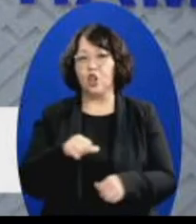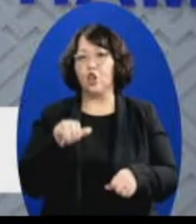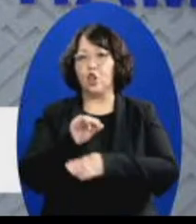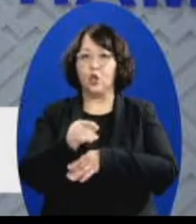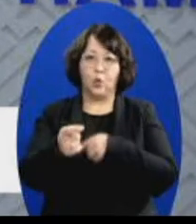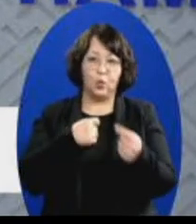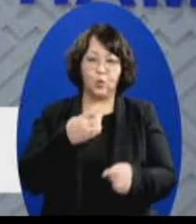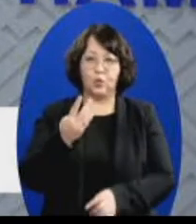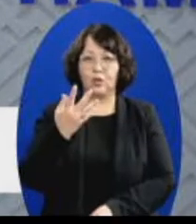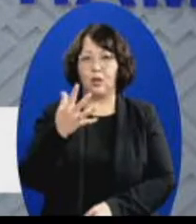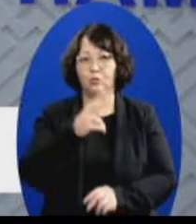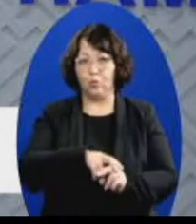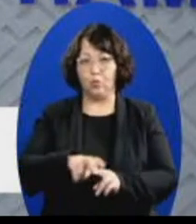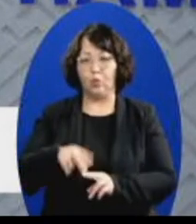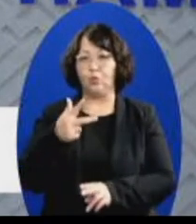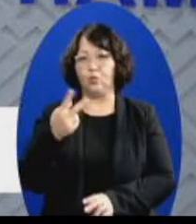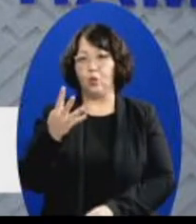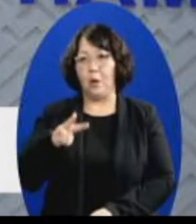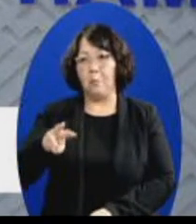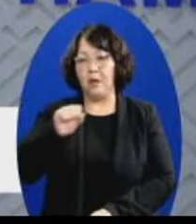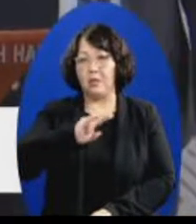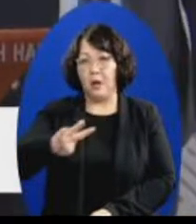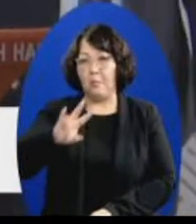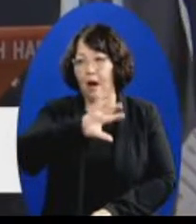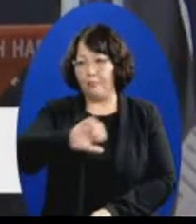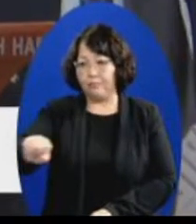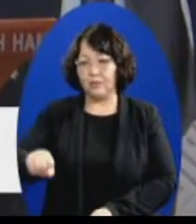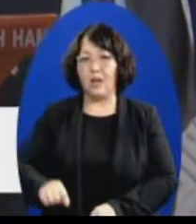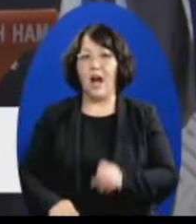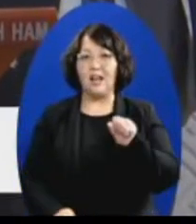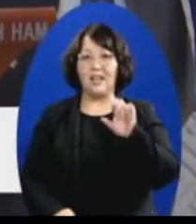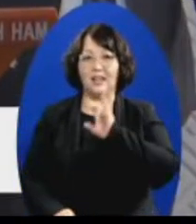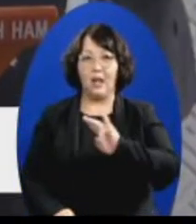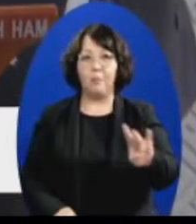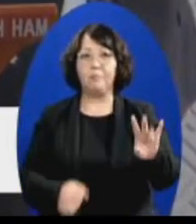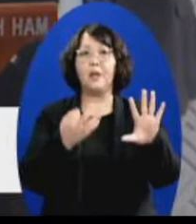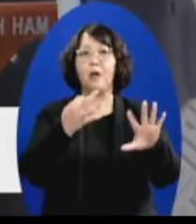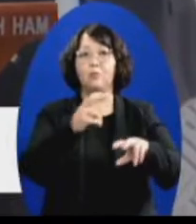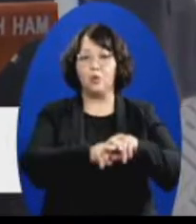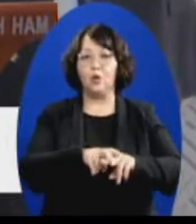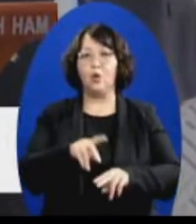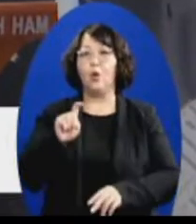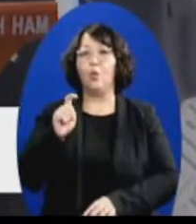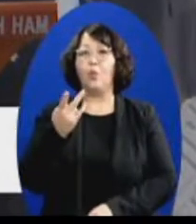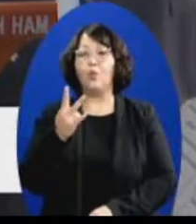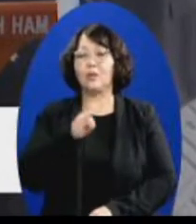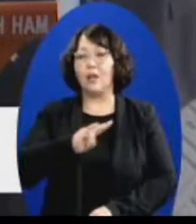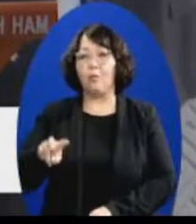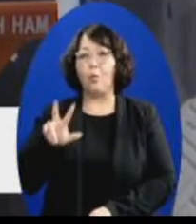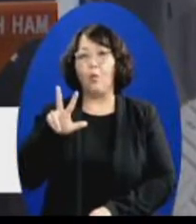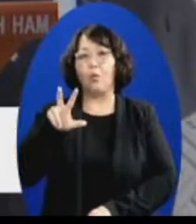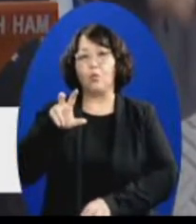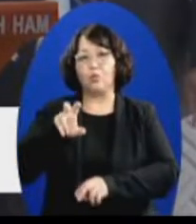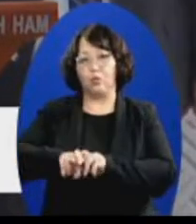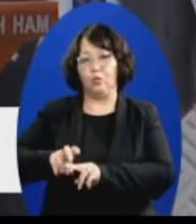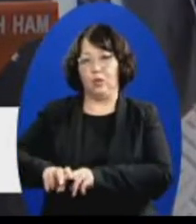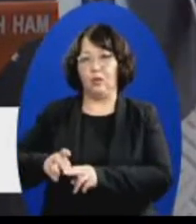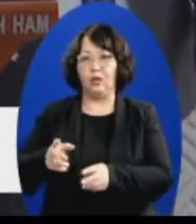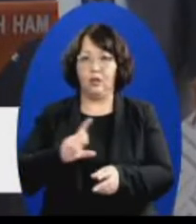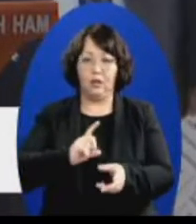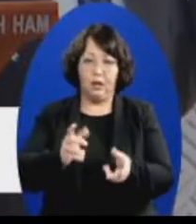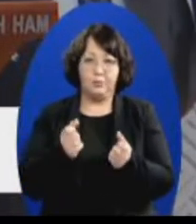хурлын 45 суудлын 34-ыг нь Монгол Ардын нам авсан бол ардчилсан нам 8 суудал, хөдөлмөрийн үндэсний нам 3 суудал тус